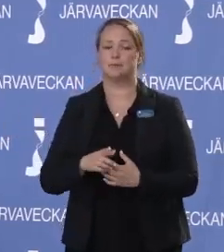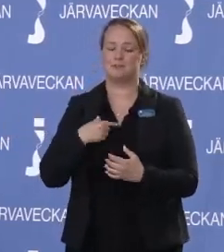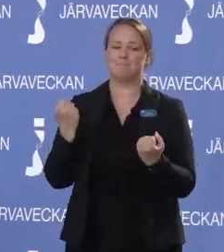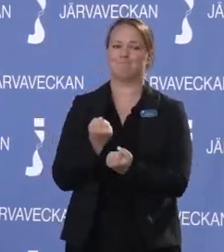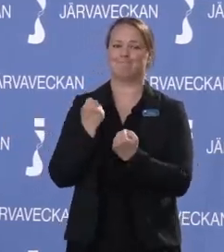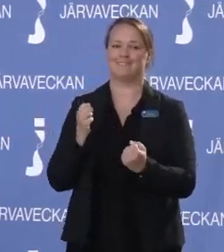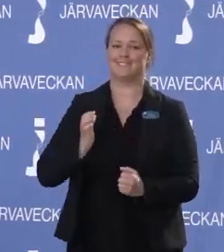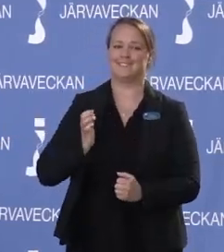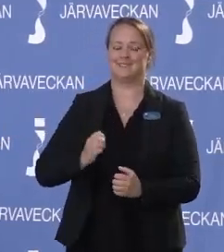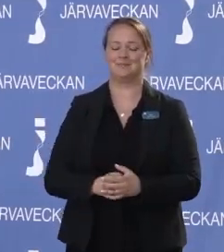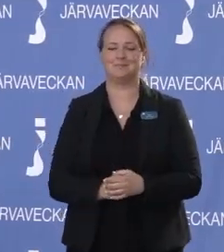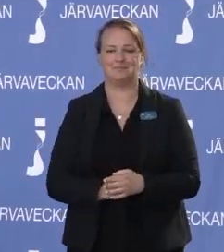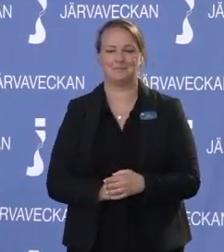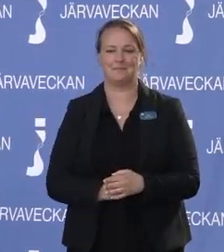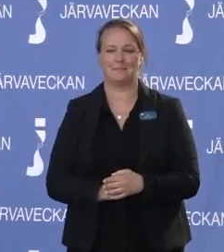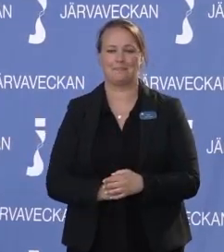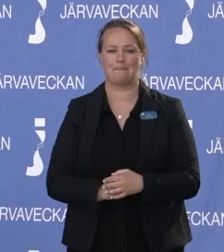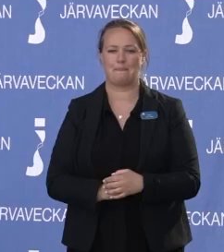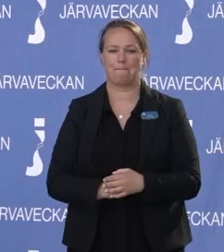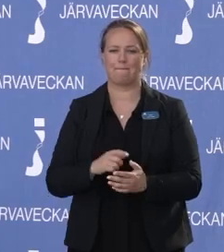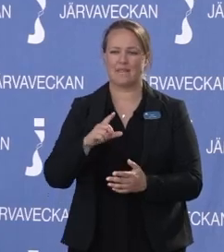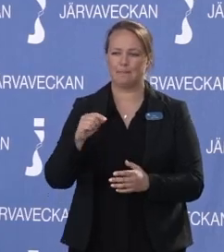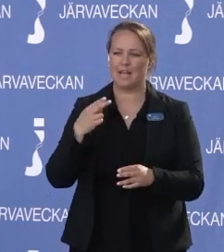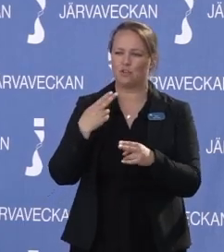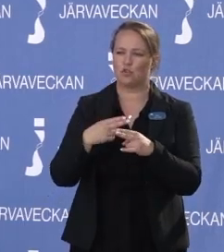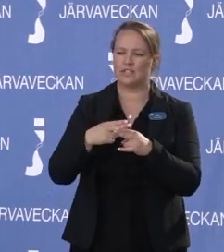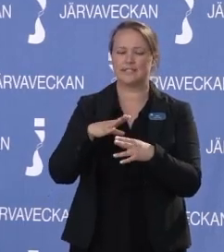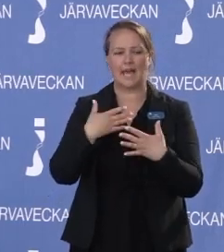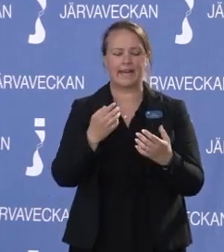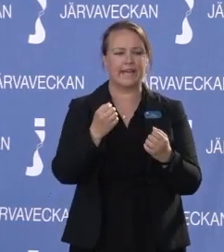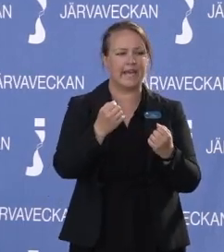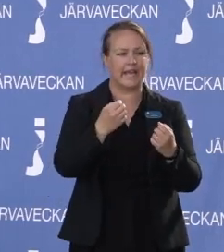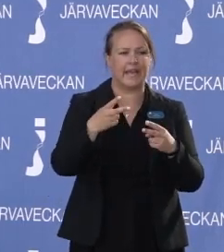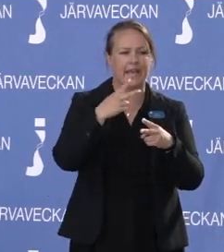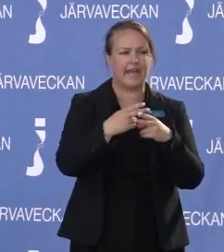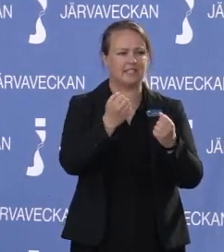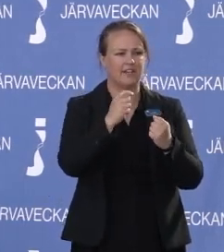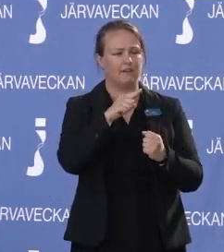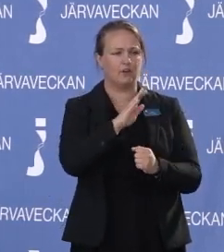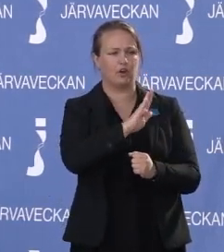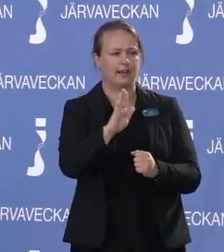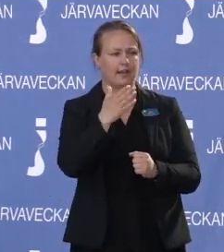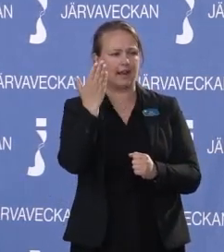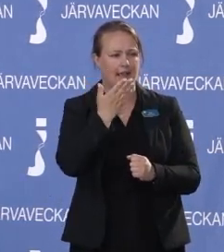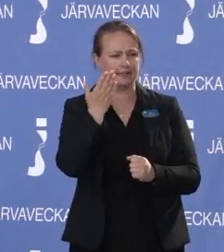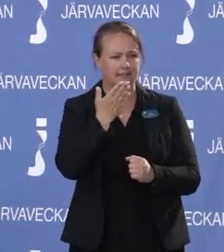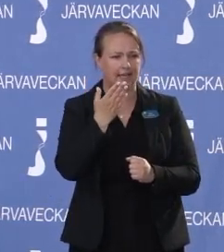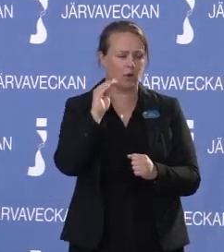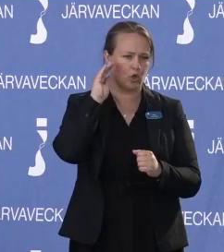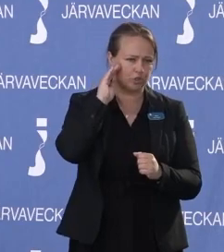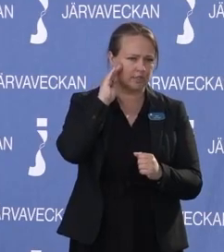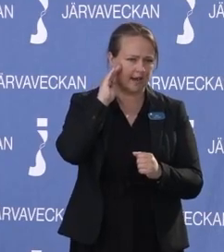på. Du, ibland kan ju nyhetshändelser ha särskild relevans för era läsare och lyssnare och